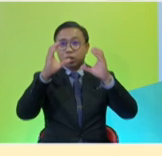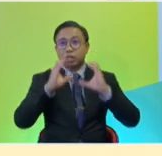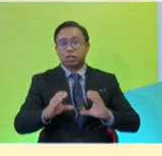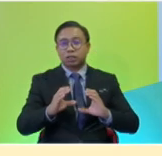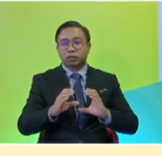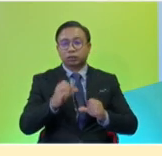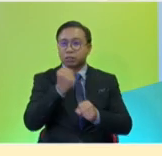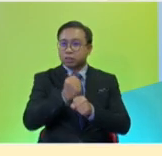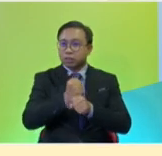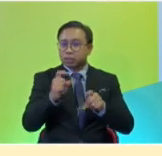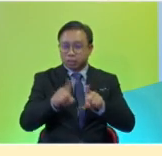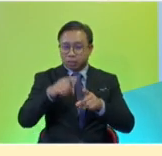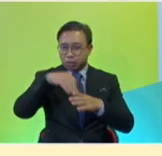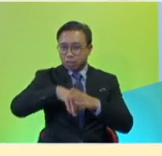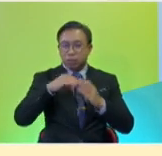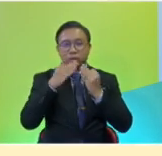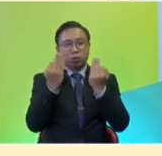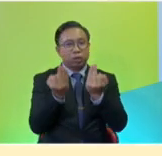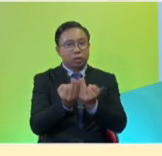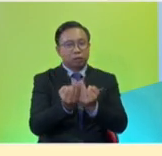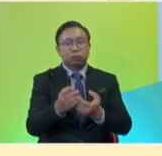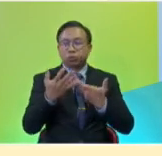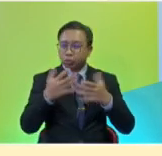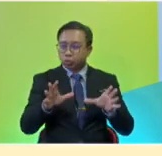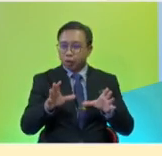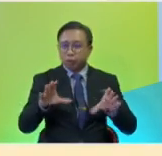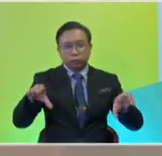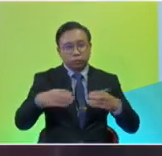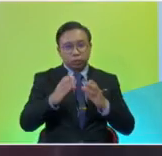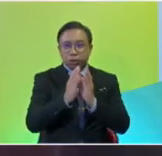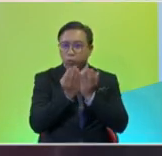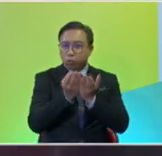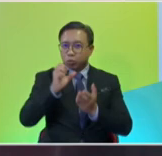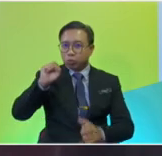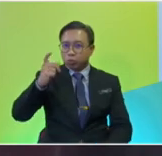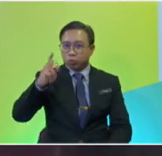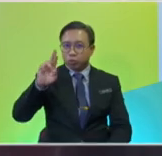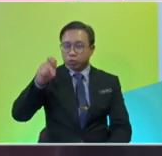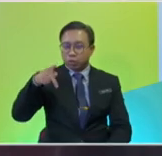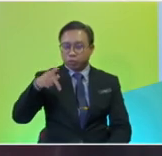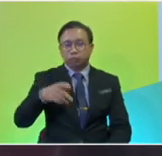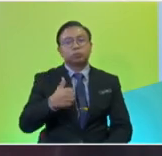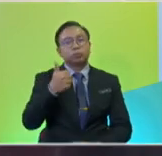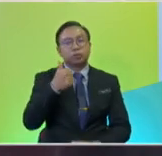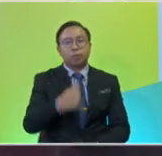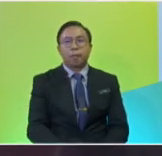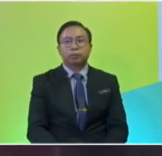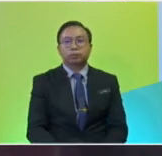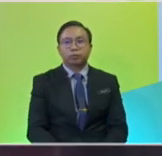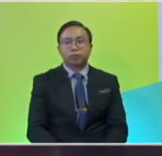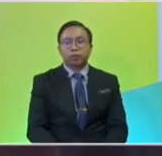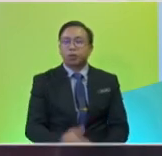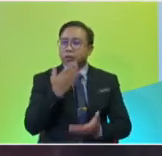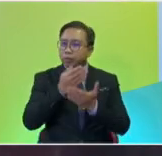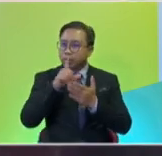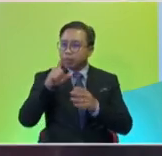bekerjasama dengan keluarga Karena mereka telah pun menghasilkan buku Scope yang menarik ini wow oke